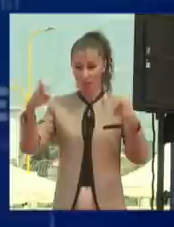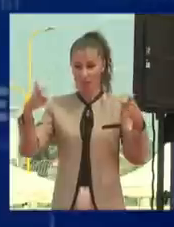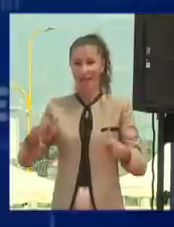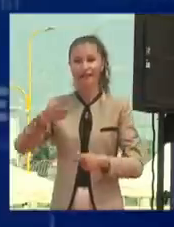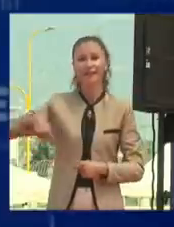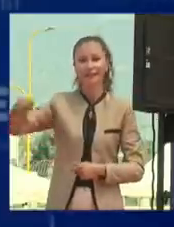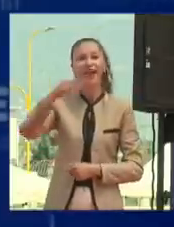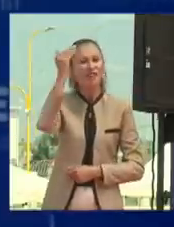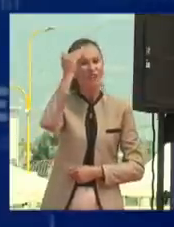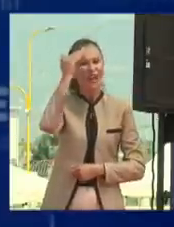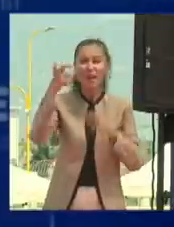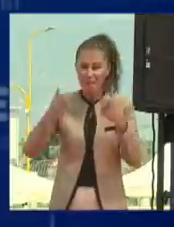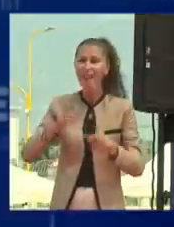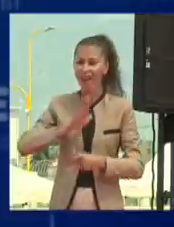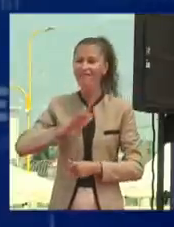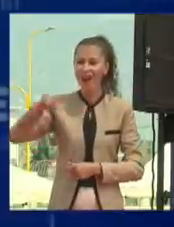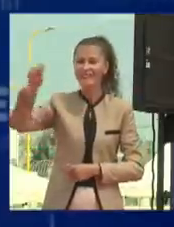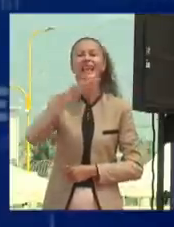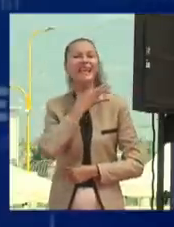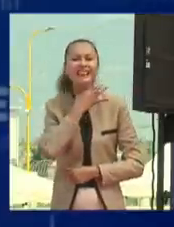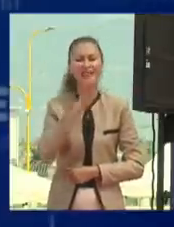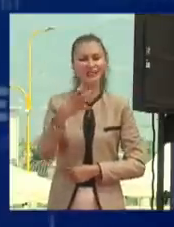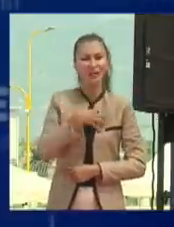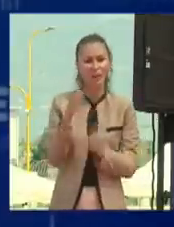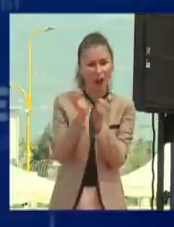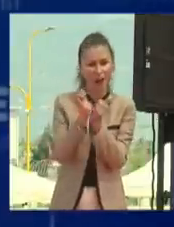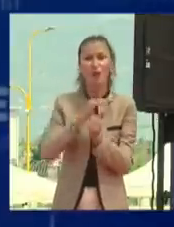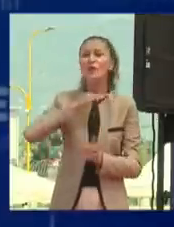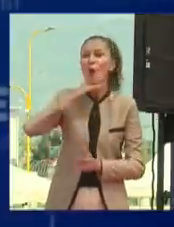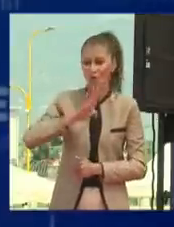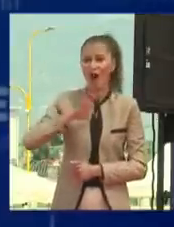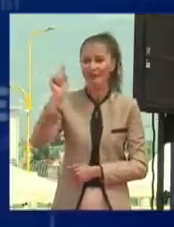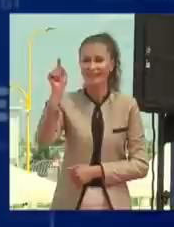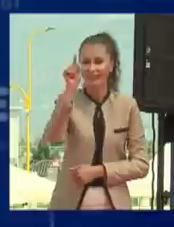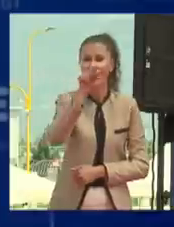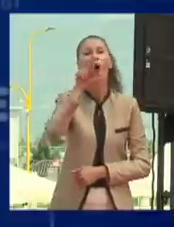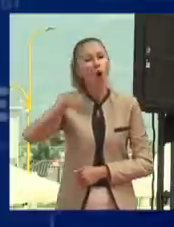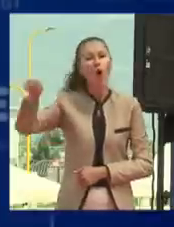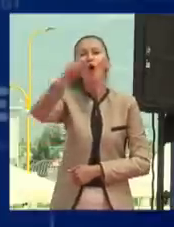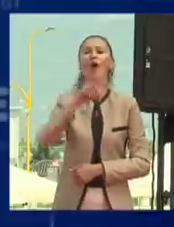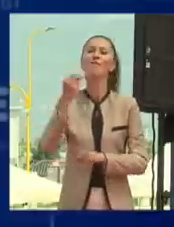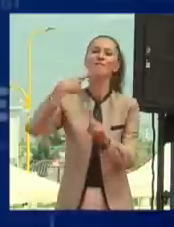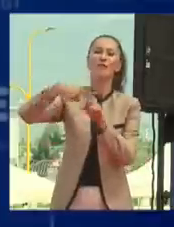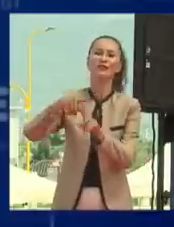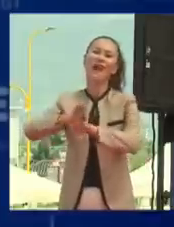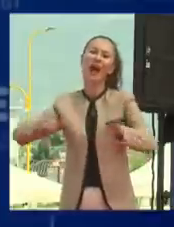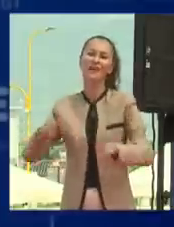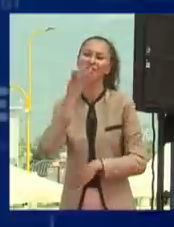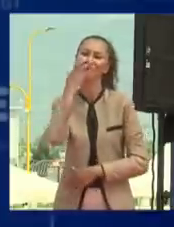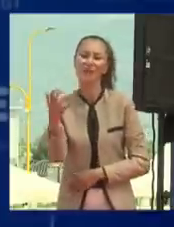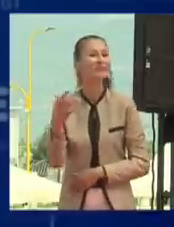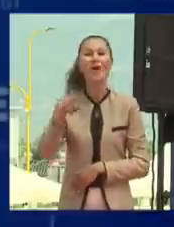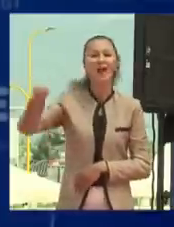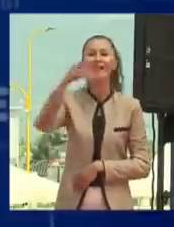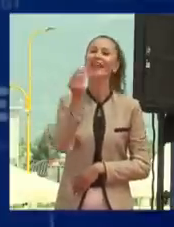beldede fakir mahalleler varsa, ihtiyaç sahibi ailelerin yoğun olduğu mahalleler varsa oralara pozitif ayrımcılık yapın. Oralara